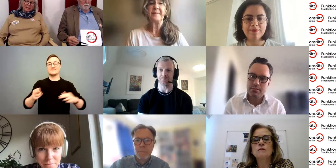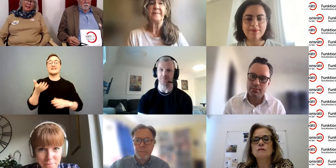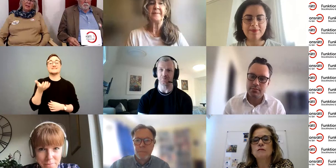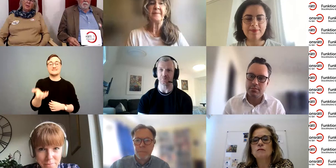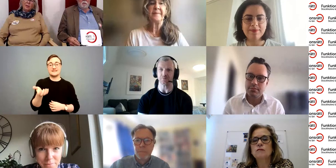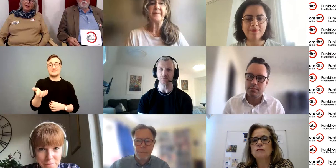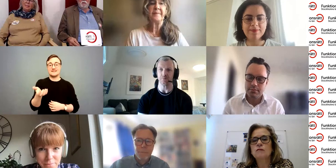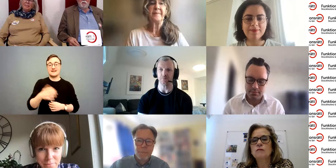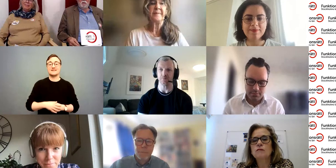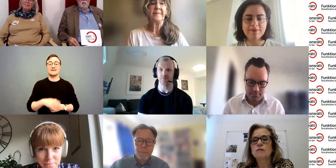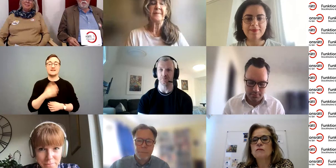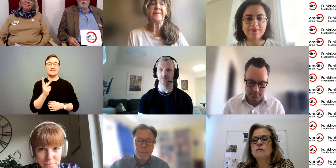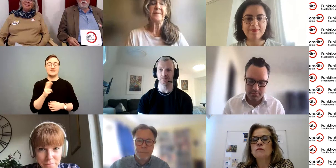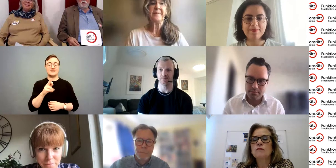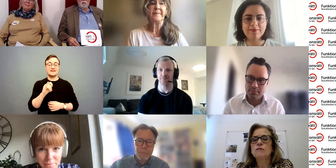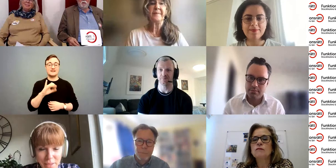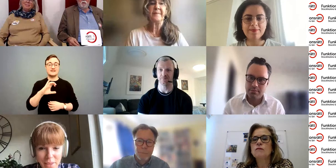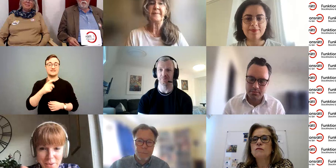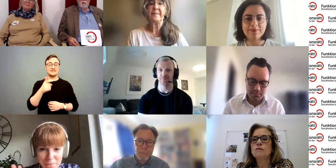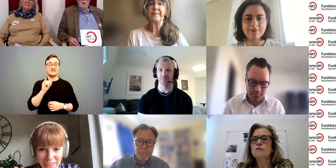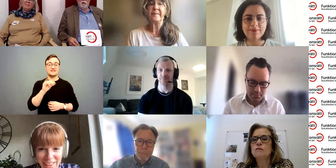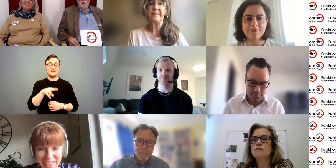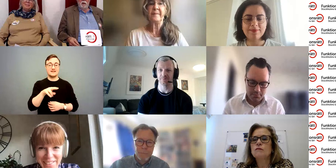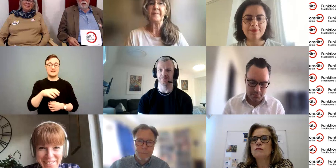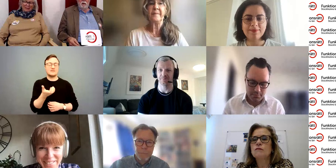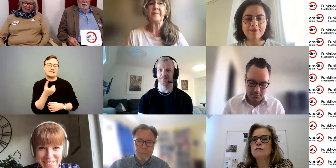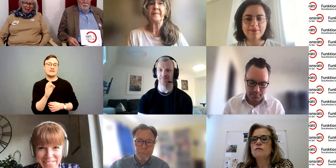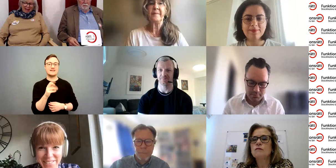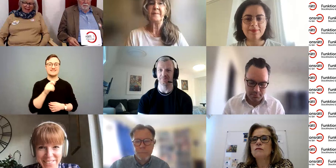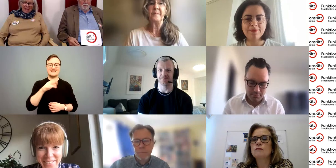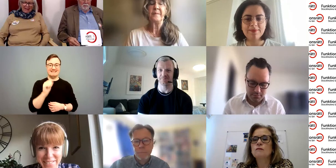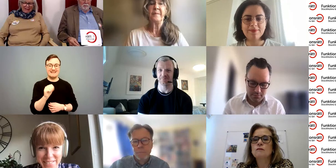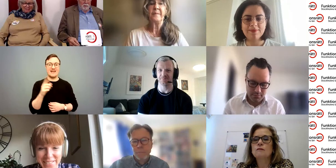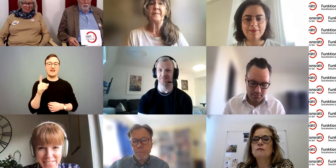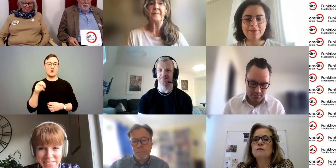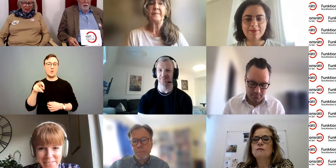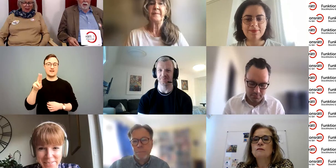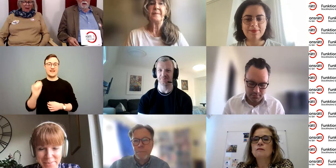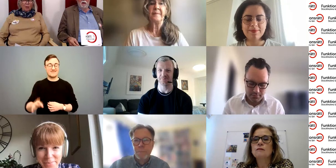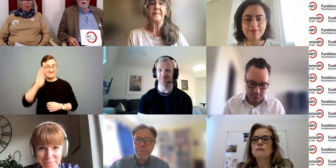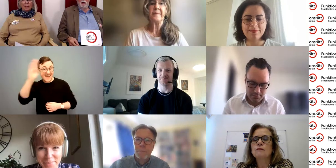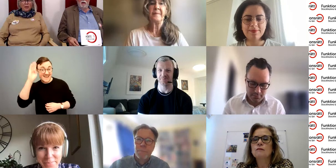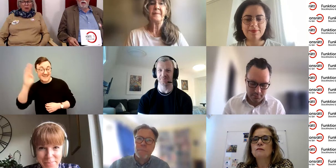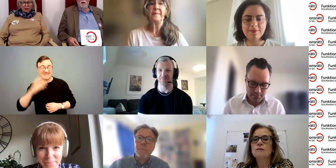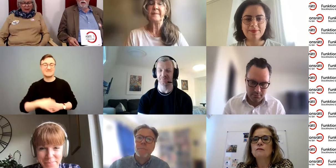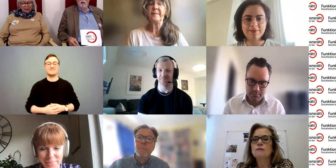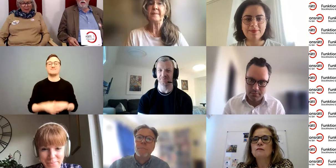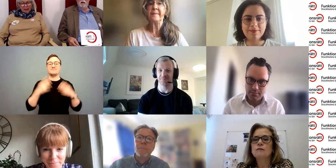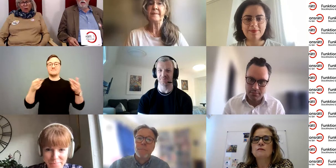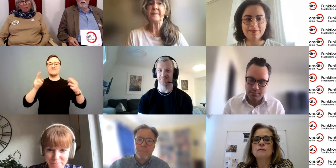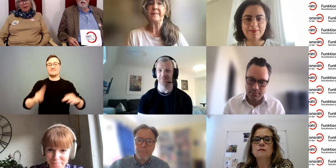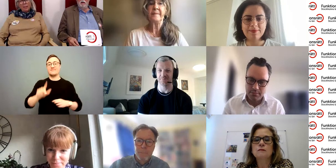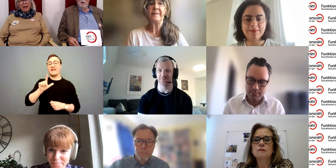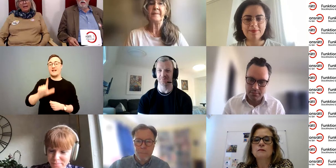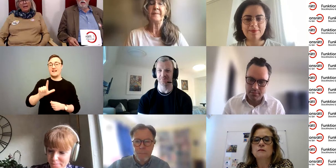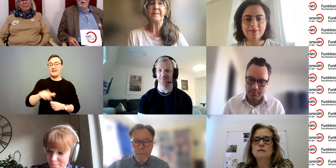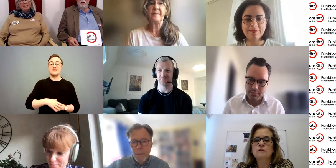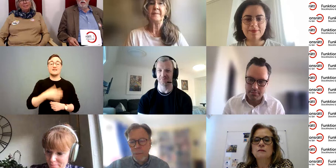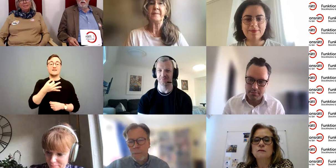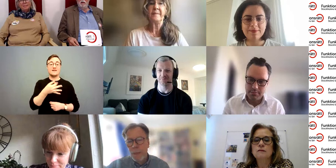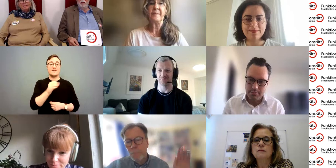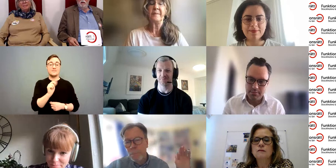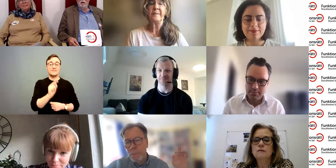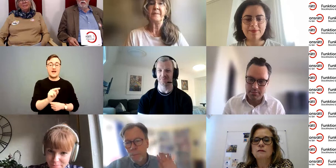Centerpartiet, Kristin Låne. Ja, hej hej. Hej hej. Och Liberalerna är Per